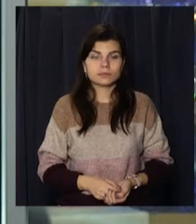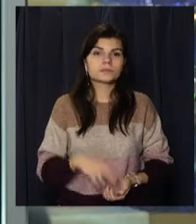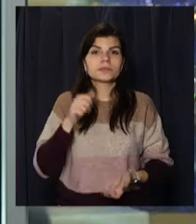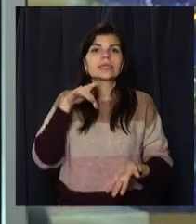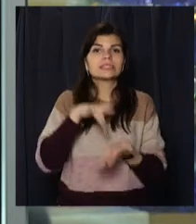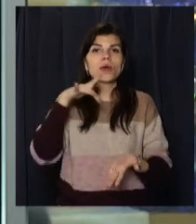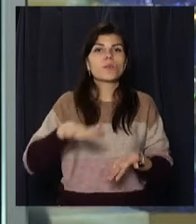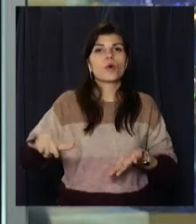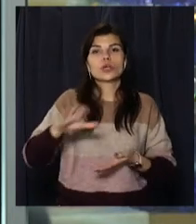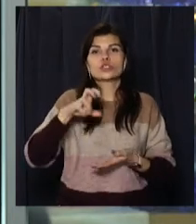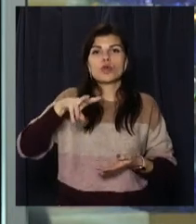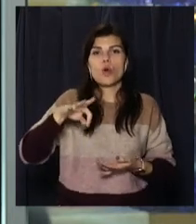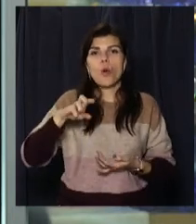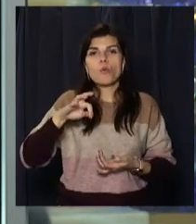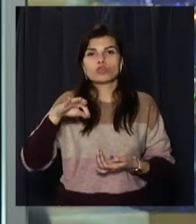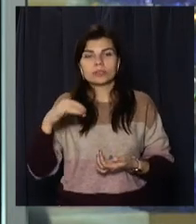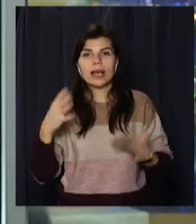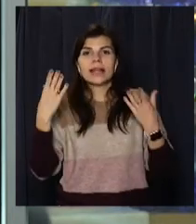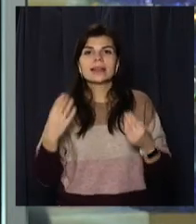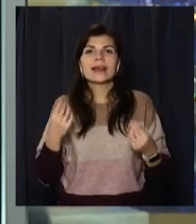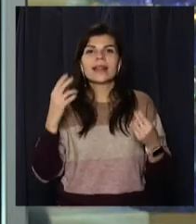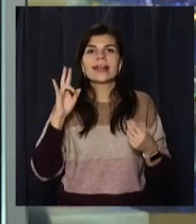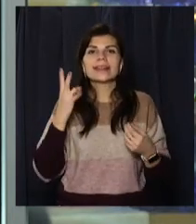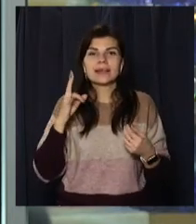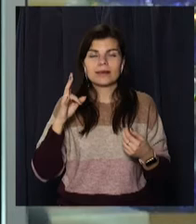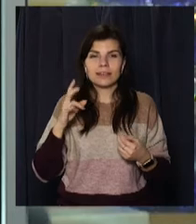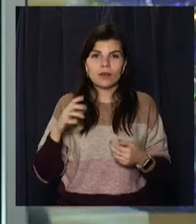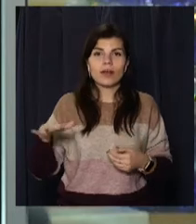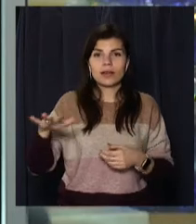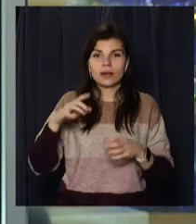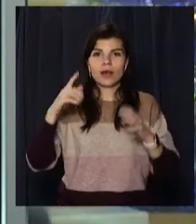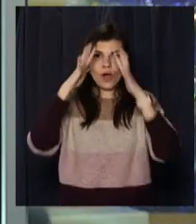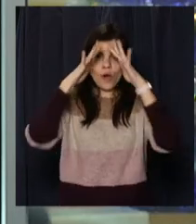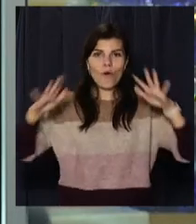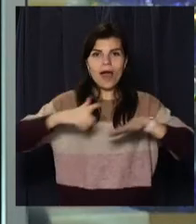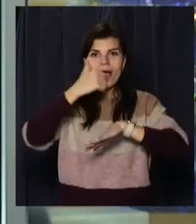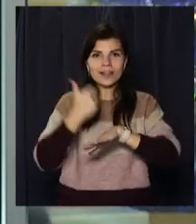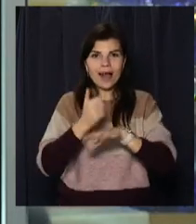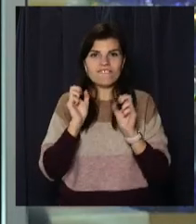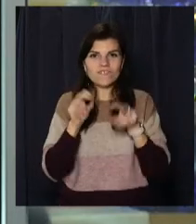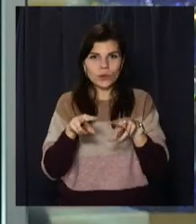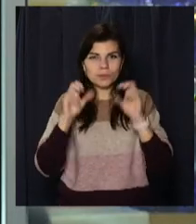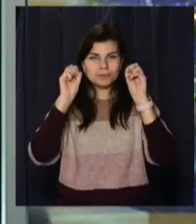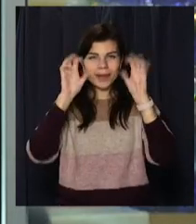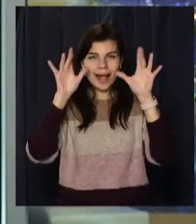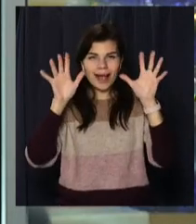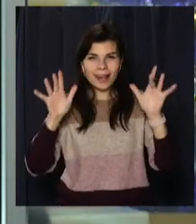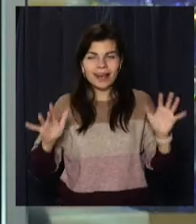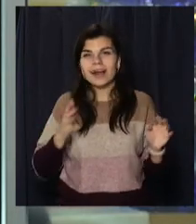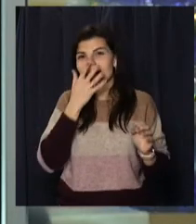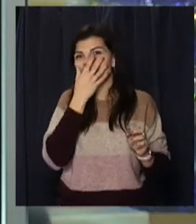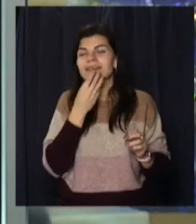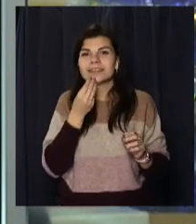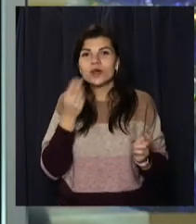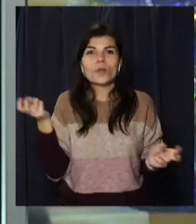На центральній площі Слобожанського у День Святого Миколая традиційно засвітили головну ялинку громади. Запалити новорічну